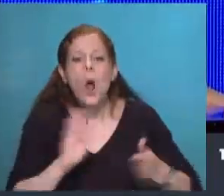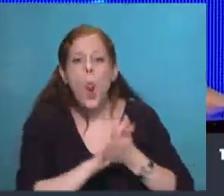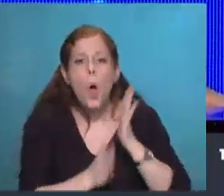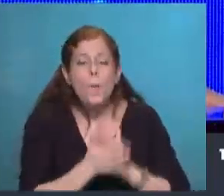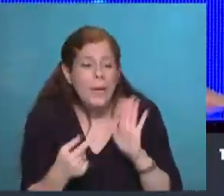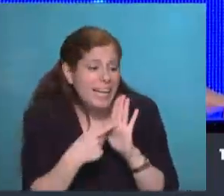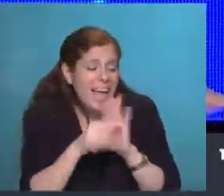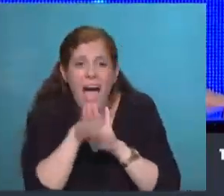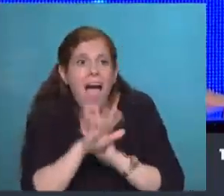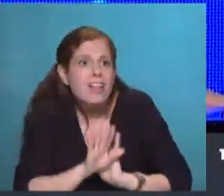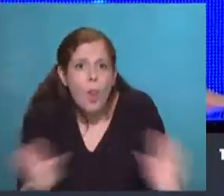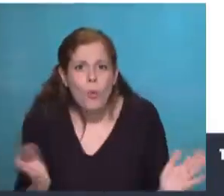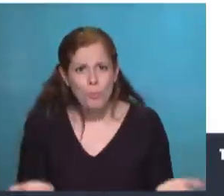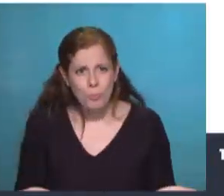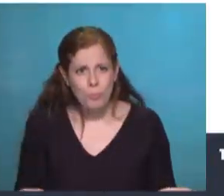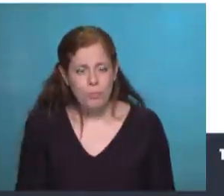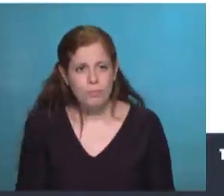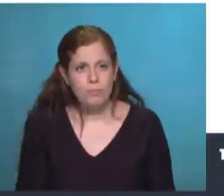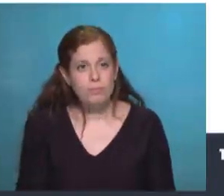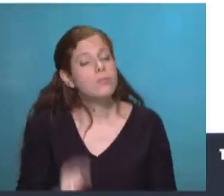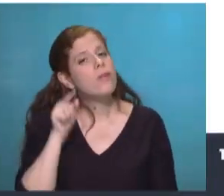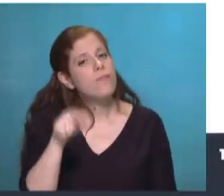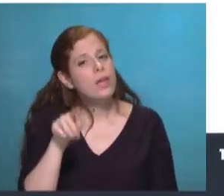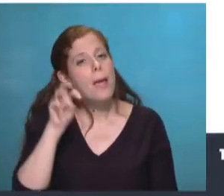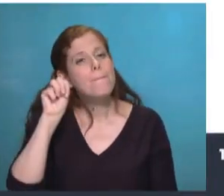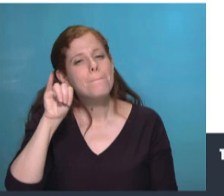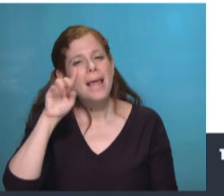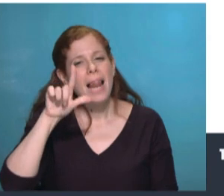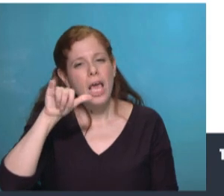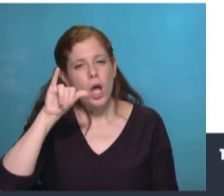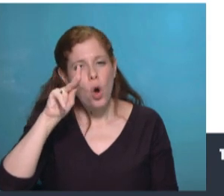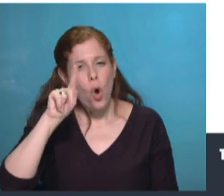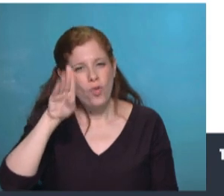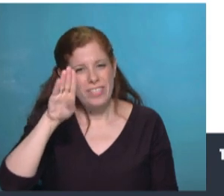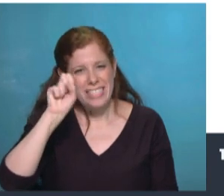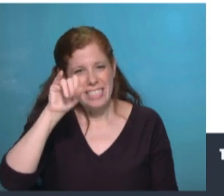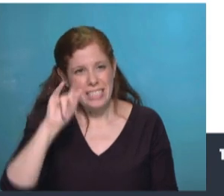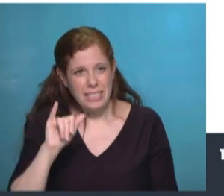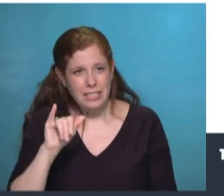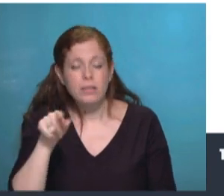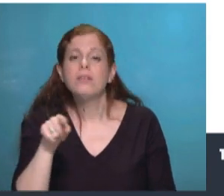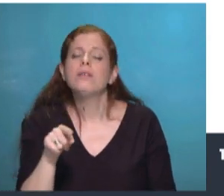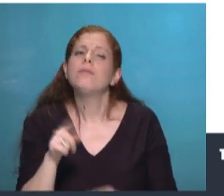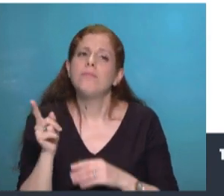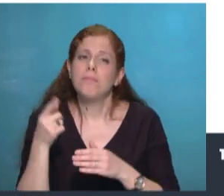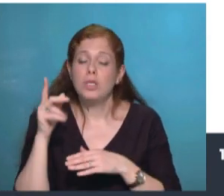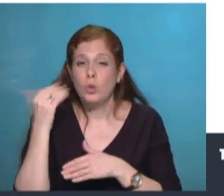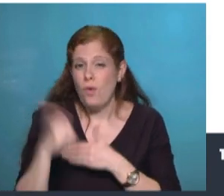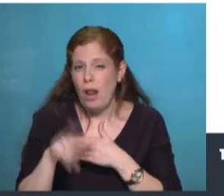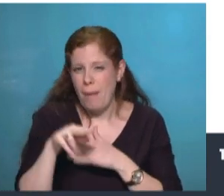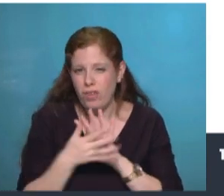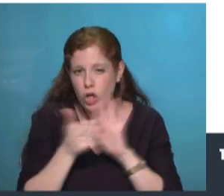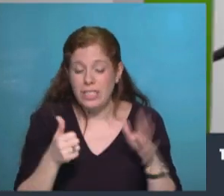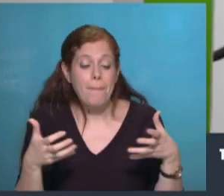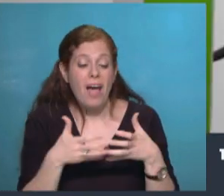אין כלום. והנה מיליקובסקי, בביקור משנת 2016, בחברה ישראלית נוספת,